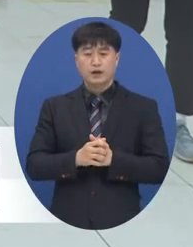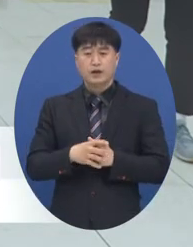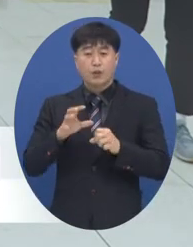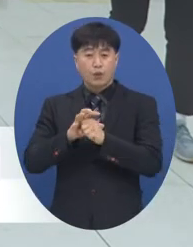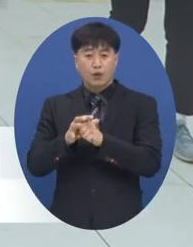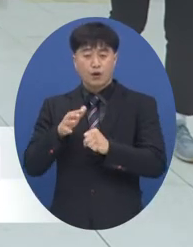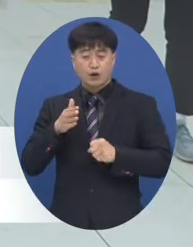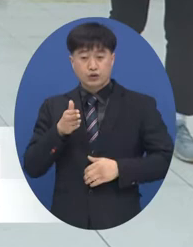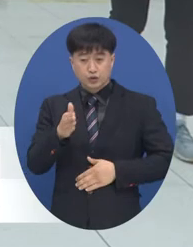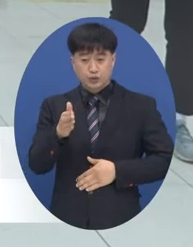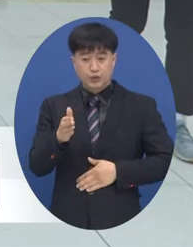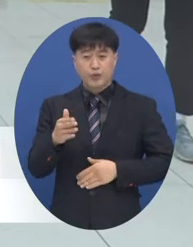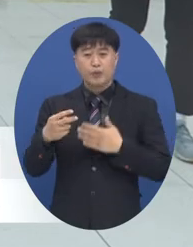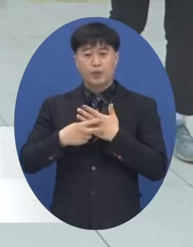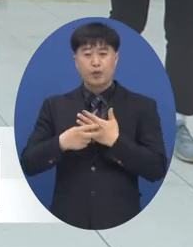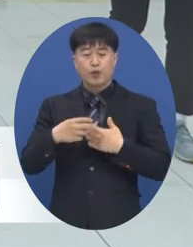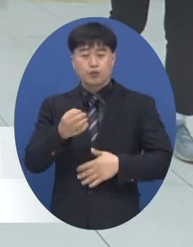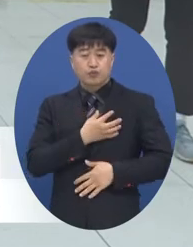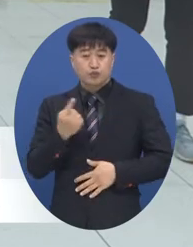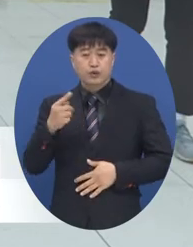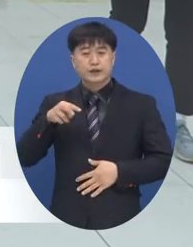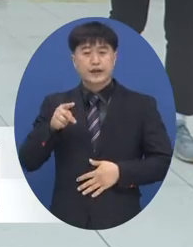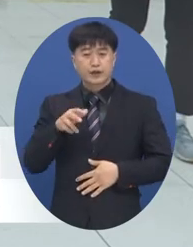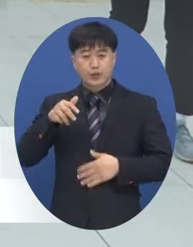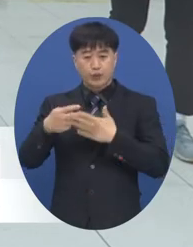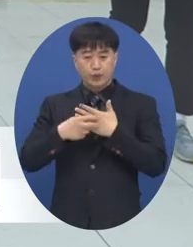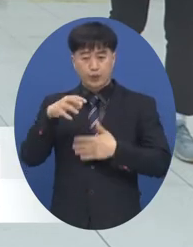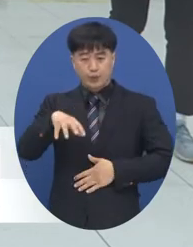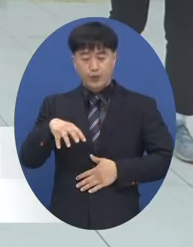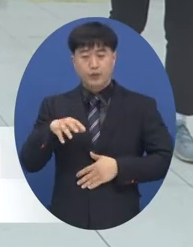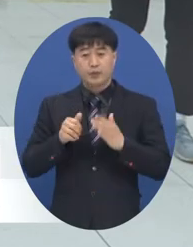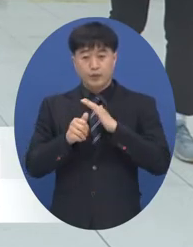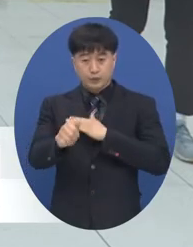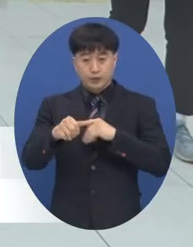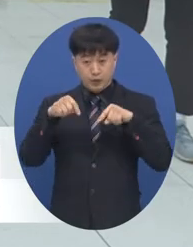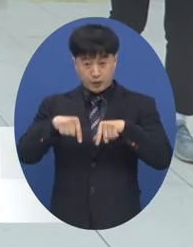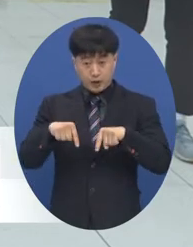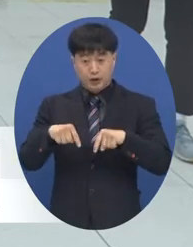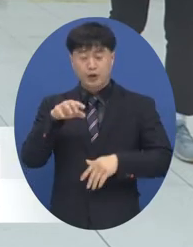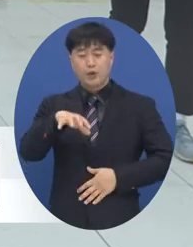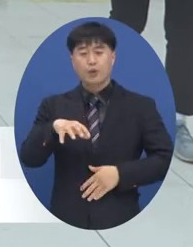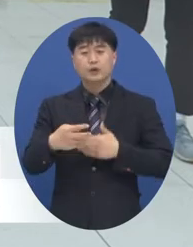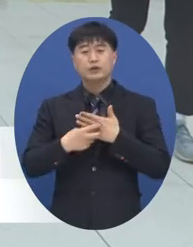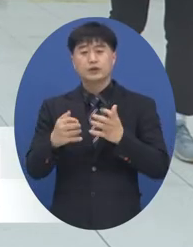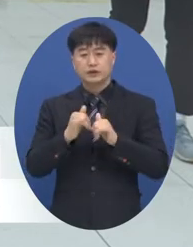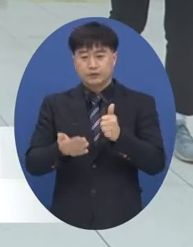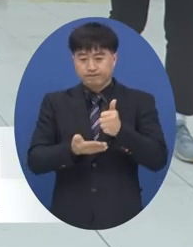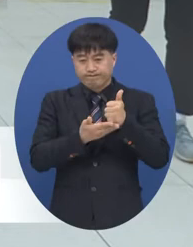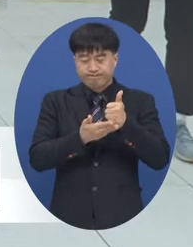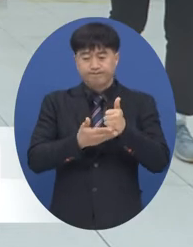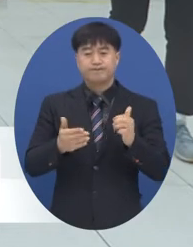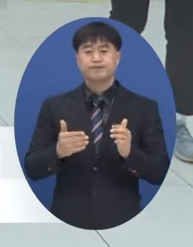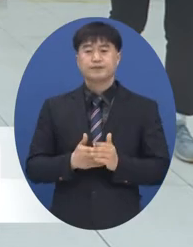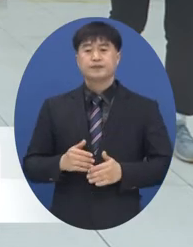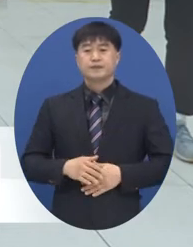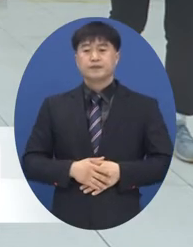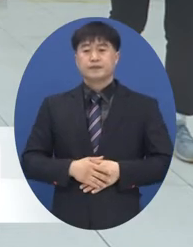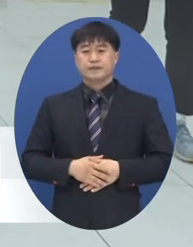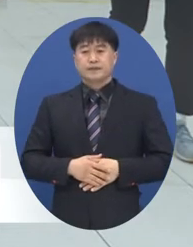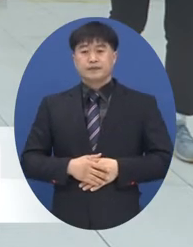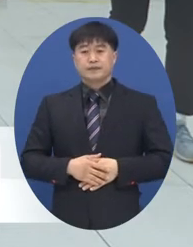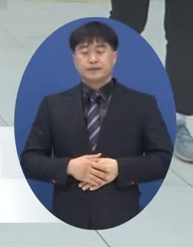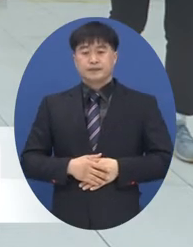코로나19 전담병원 중한 곳인 부천 세종병원을 찾아 간담회를 갖고 현장 의료진들을 격려했습니다. 구영슬 기자가